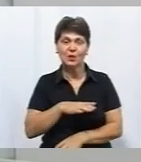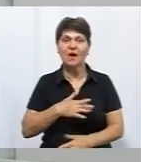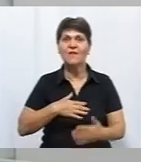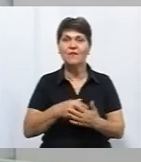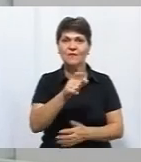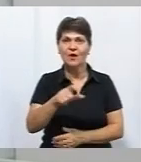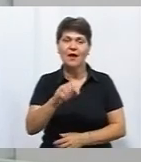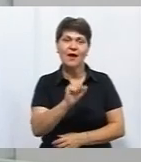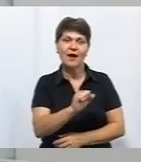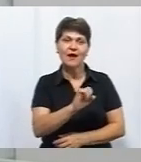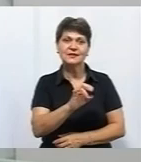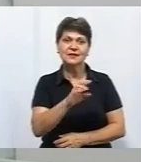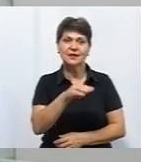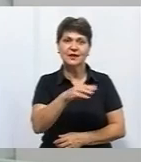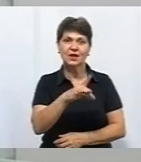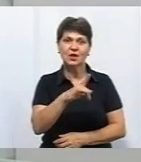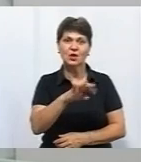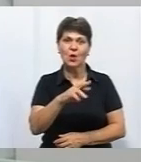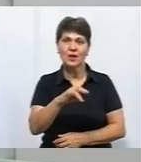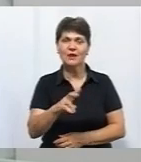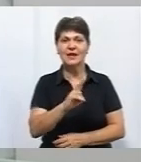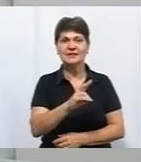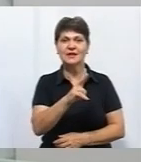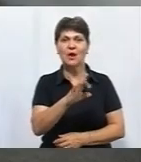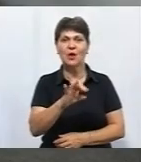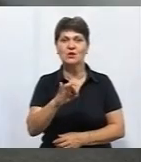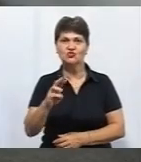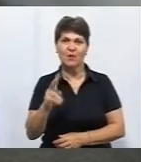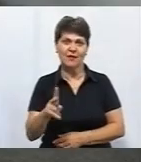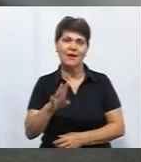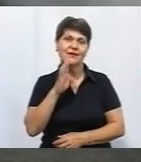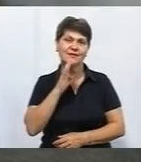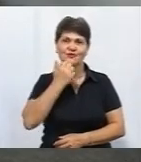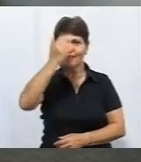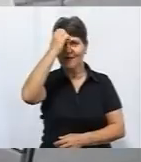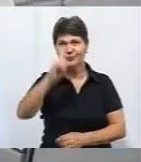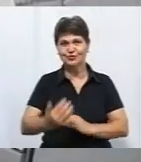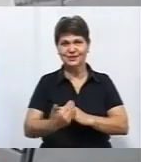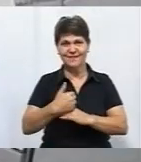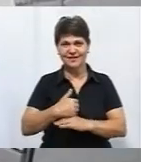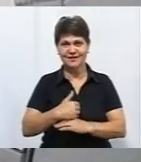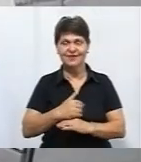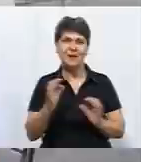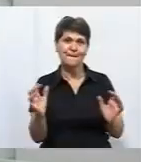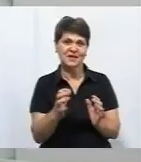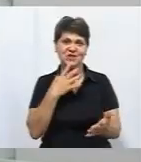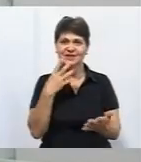волонтерка Анастасія Троян та волонтерка Ксенія Корчак. Дякую, дівчата, що завітали.